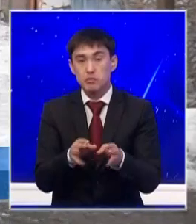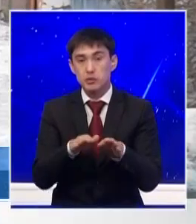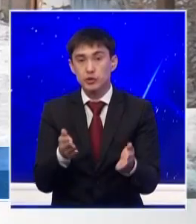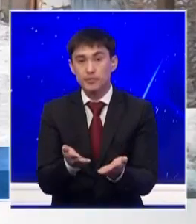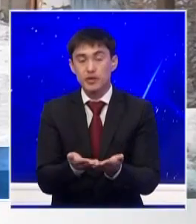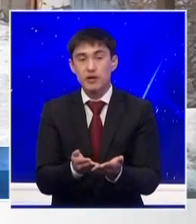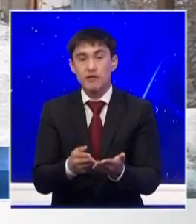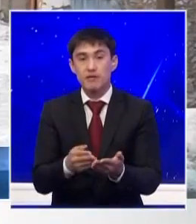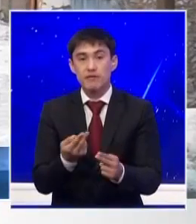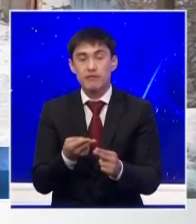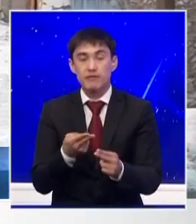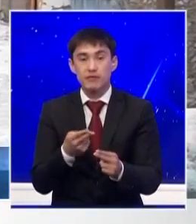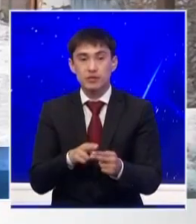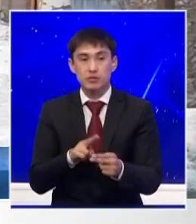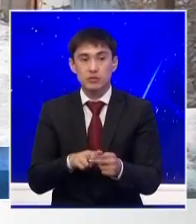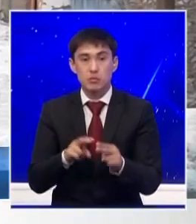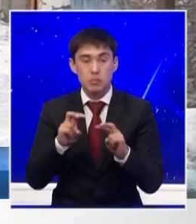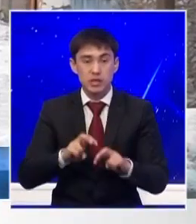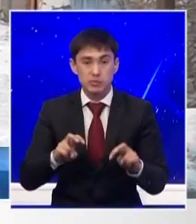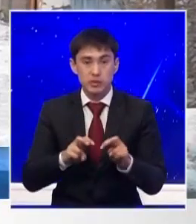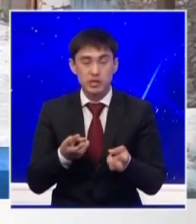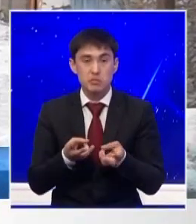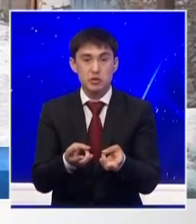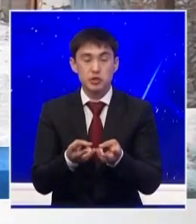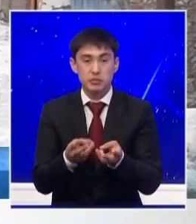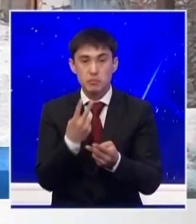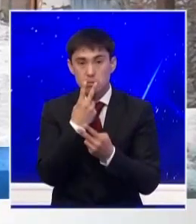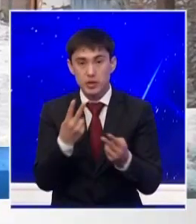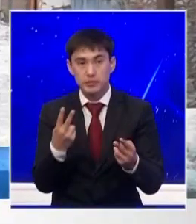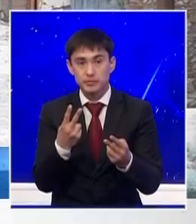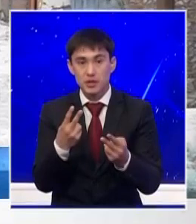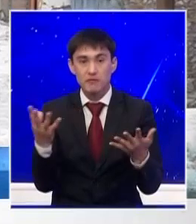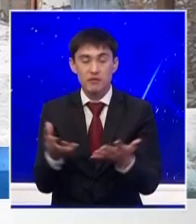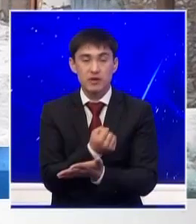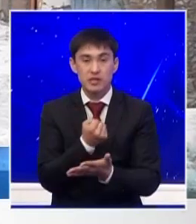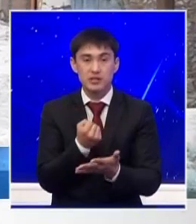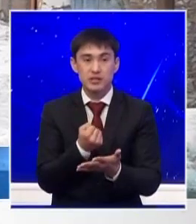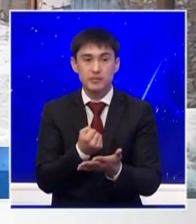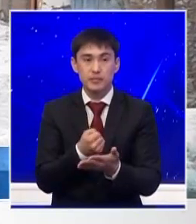в основном при осмотре отопительных печей выявляется